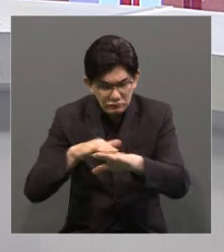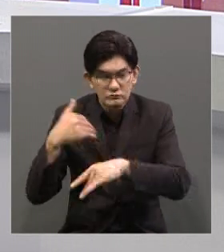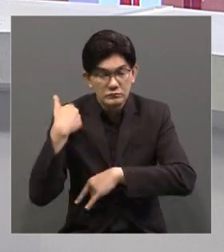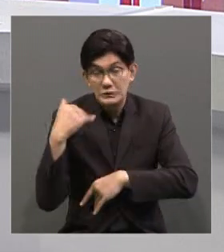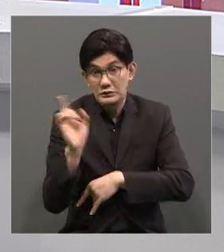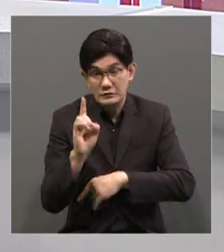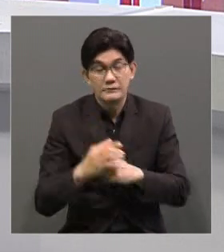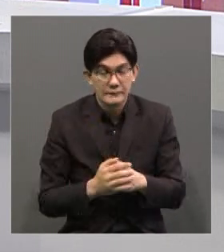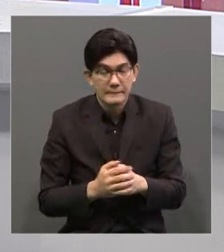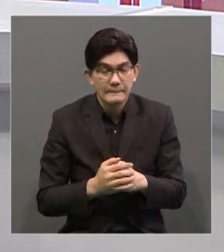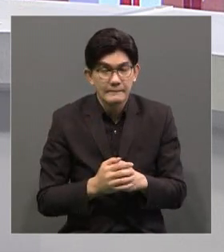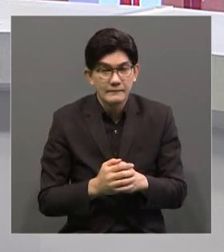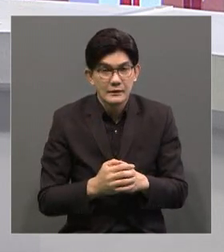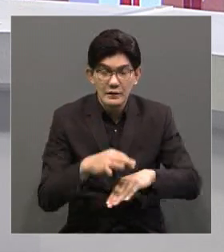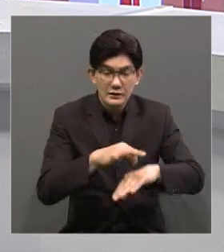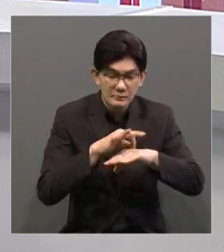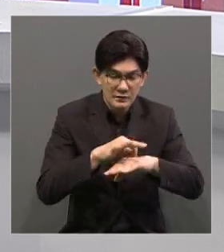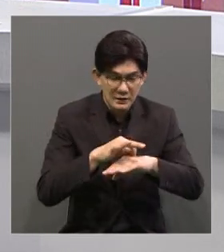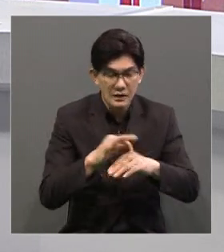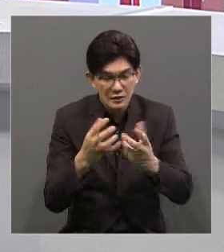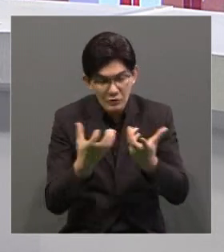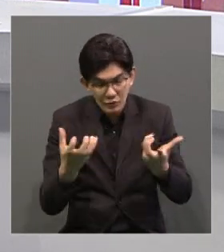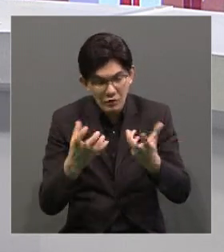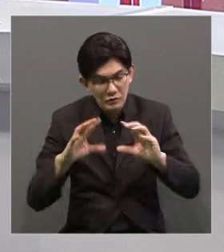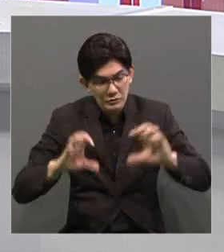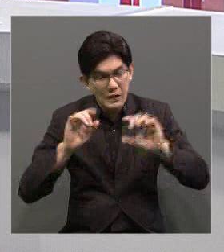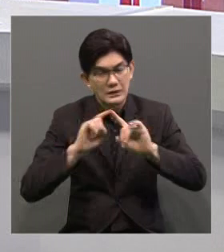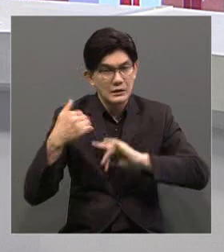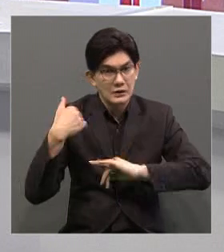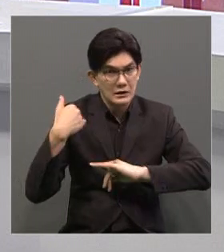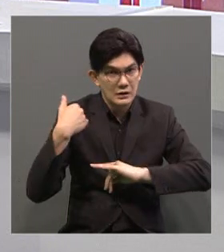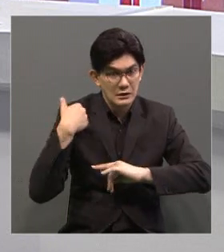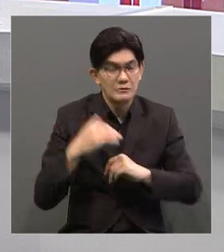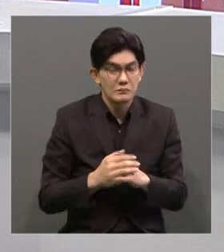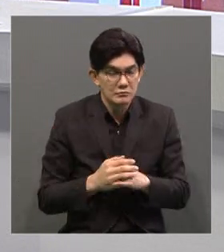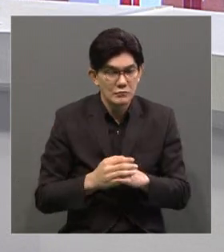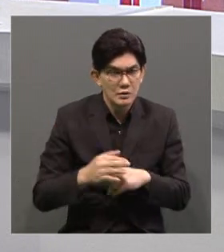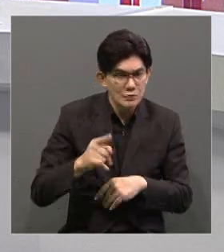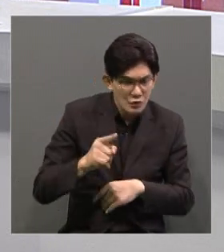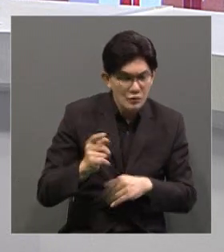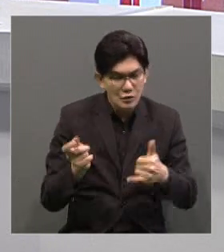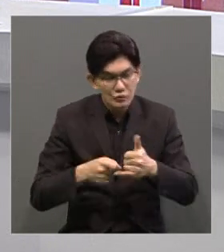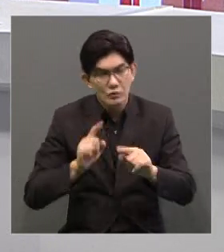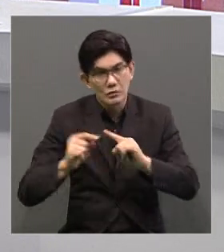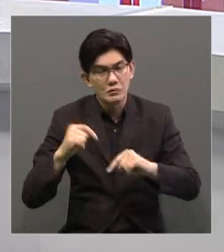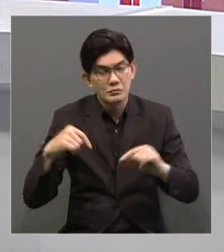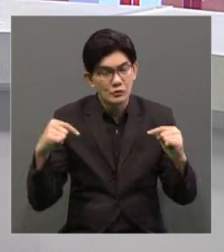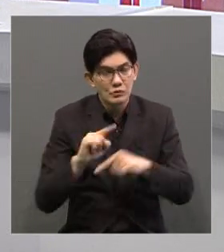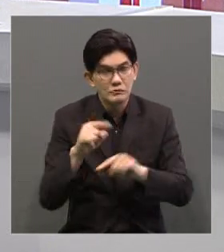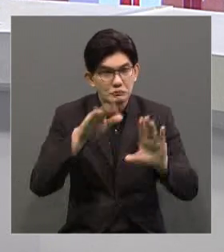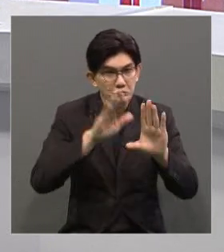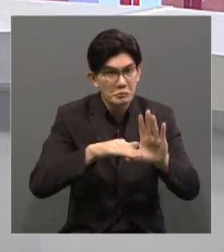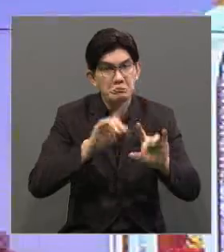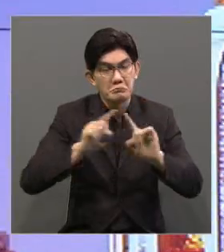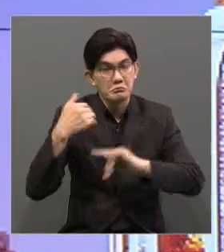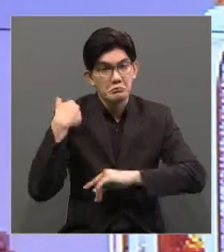นะครับรวมไปถึงเรื่องของการใช้ตำแหน่งหน้าที่และทรัพยากรของรัฐไปการให้คุณให้โทษของผู้สมัครพรรคการเมืองต่างๆรวมไปถึง